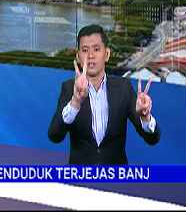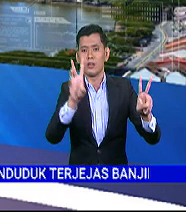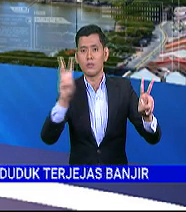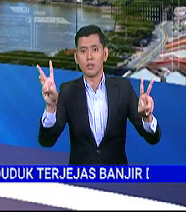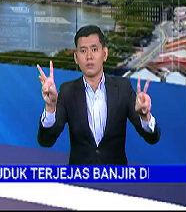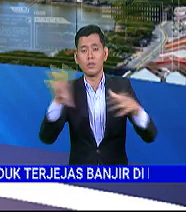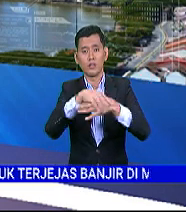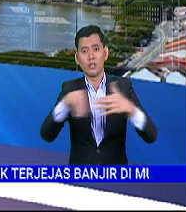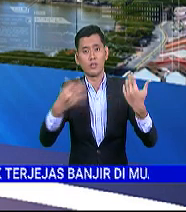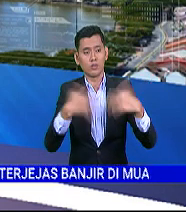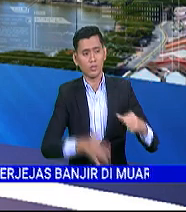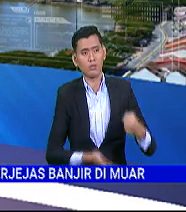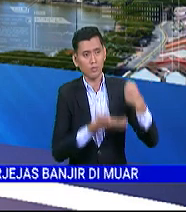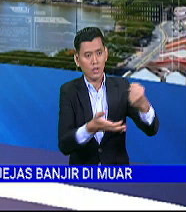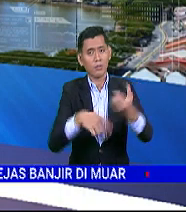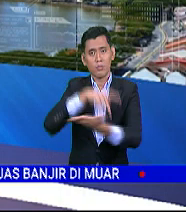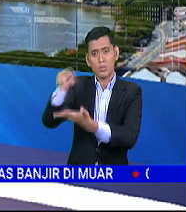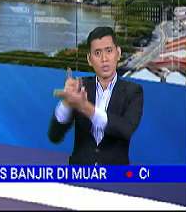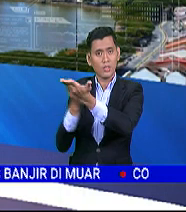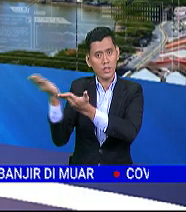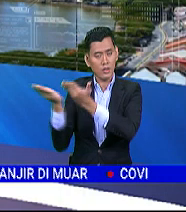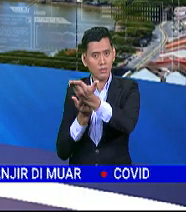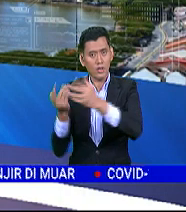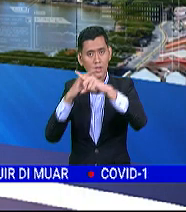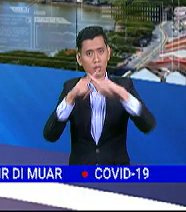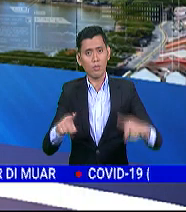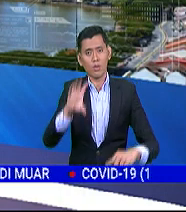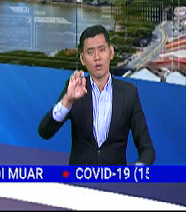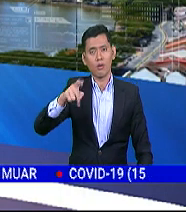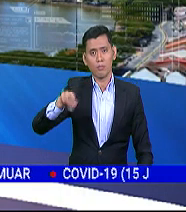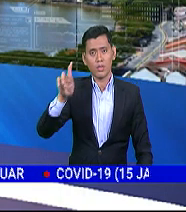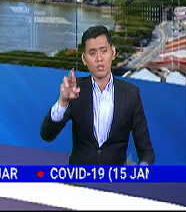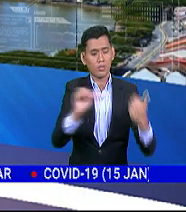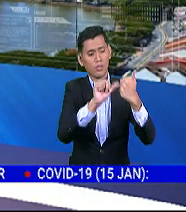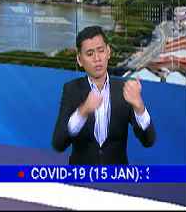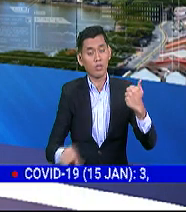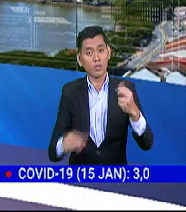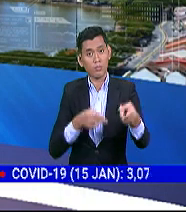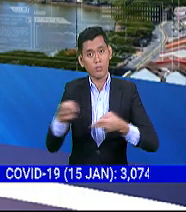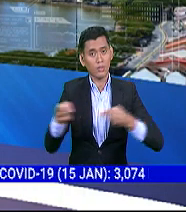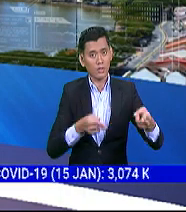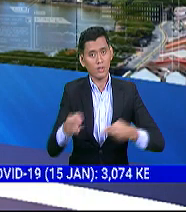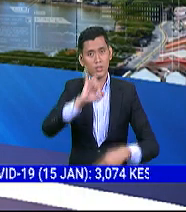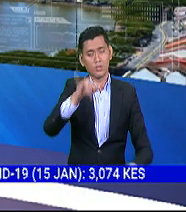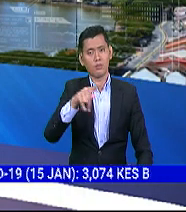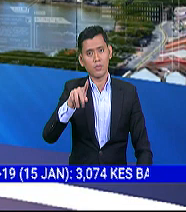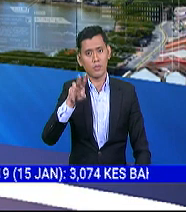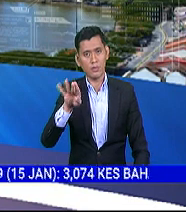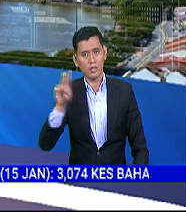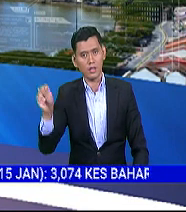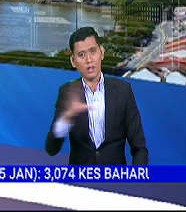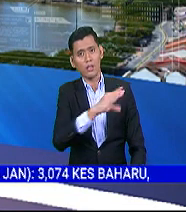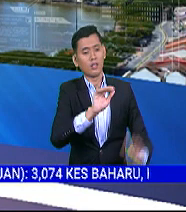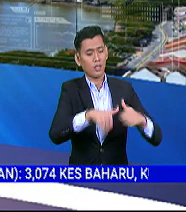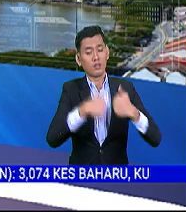RM289,066 telah diperuntukkan oleh Pusat Khidmat Dewan Undangan Negeri Dun Opar, Jawatankuasa Pengurusan Bencana Negeri JPBN dan